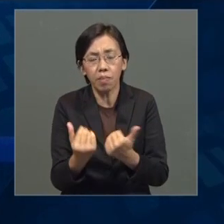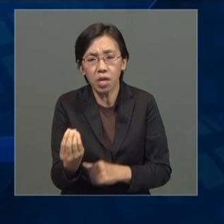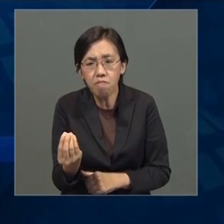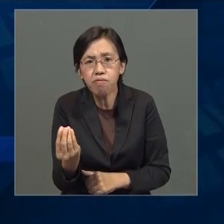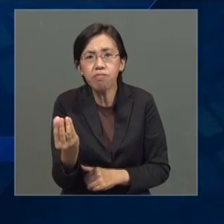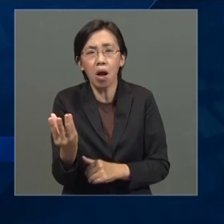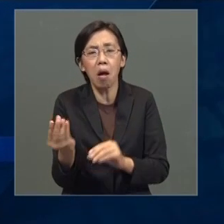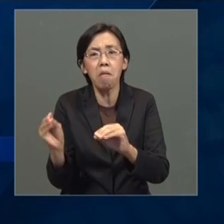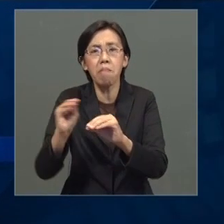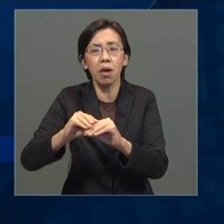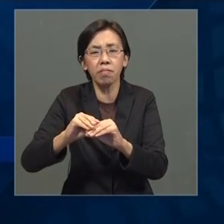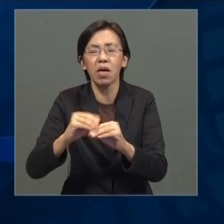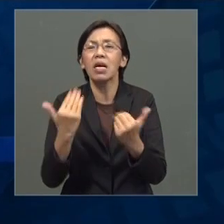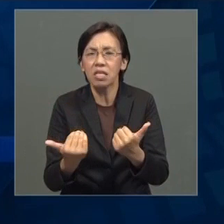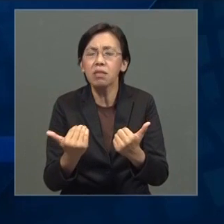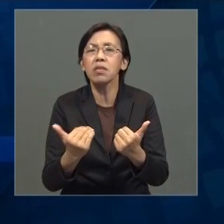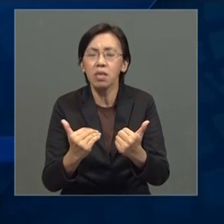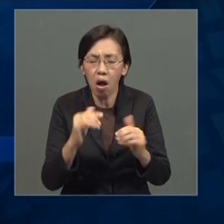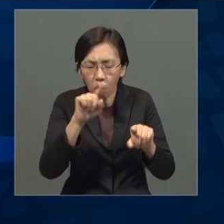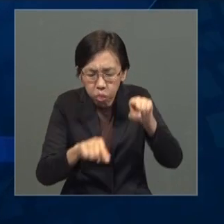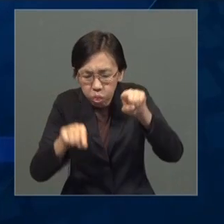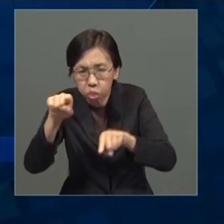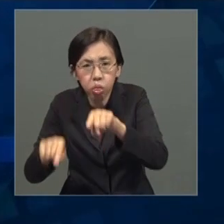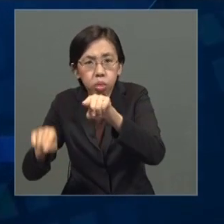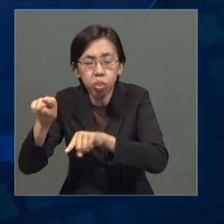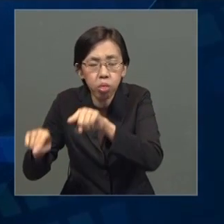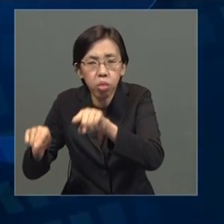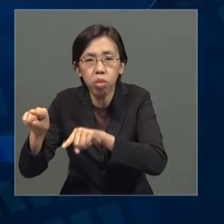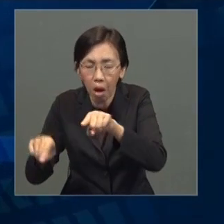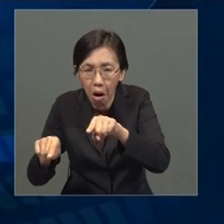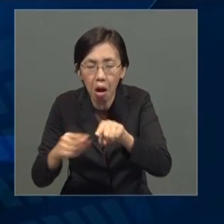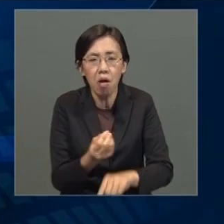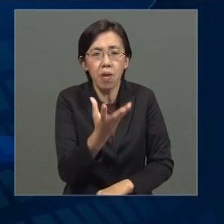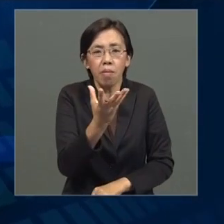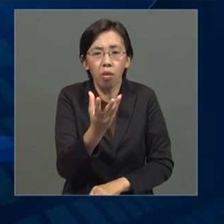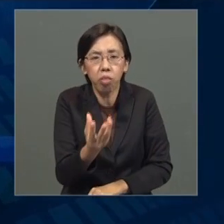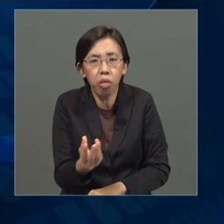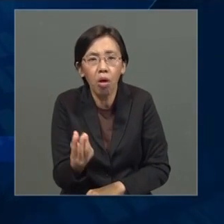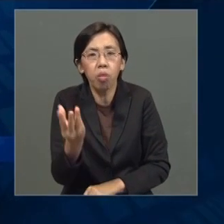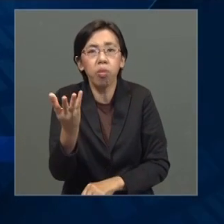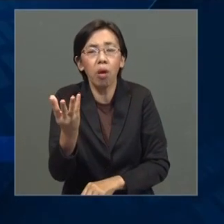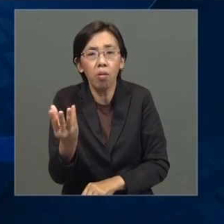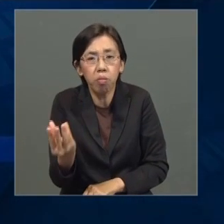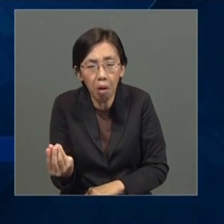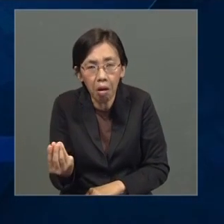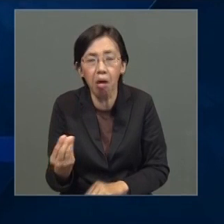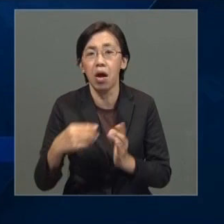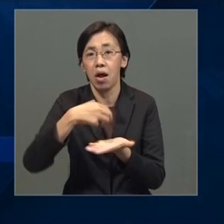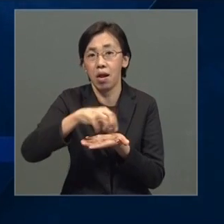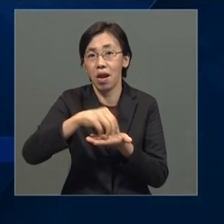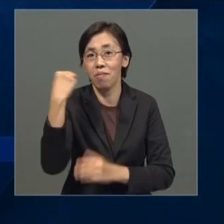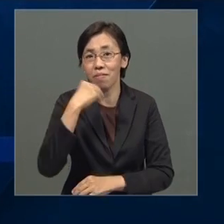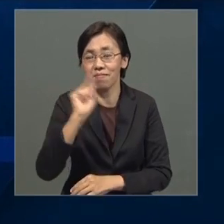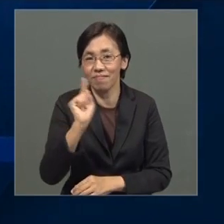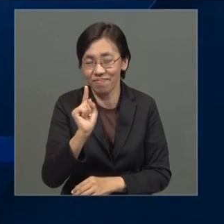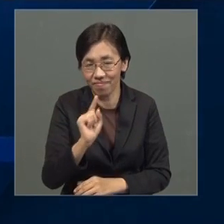ท้อนให้เห็นว่าสถานการณ์ยังคงไม่นิ่งนะคะยังขึ้นลงๆและที่สำคัญที่นำเสนออยู่เรื่อยๆนะคะก็คืออั